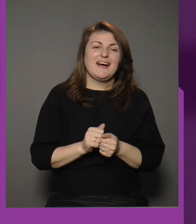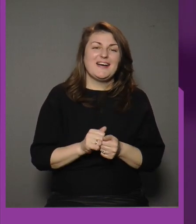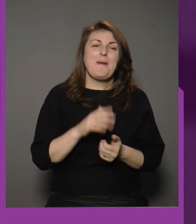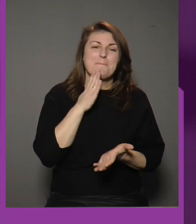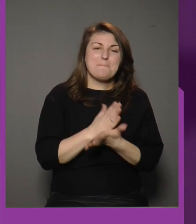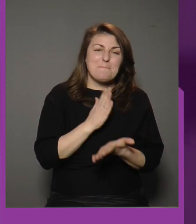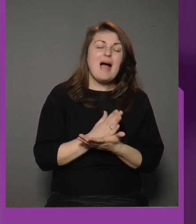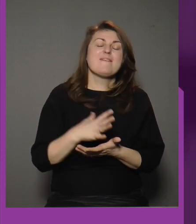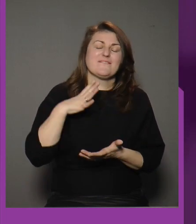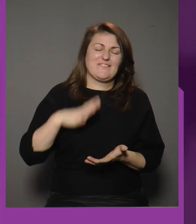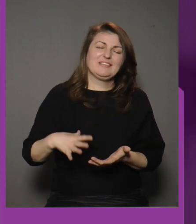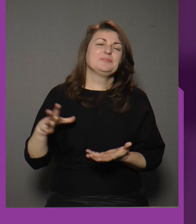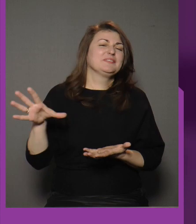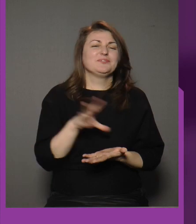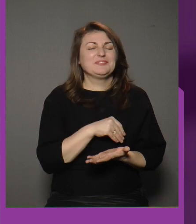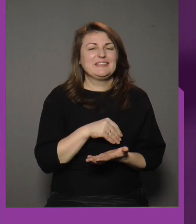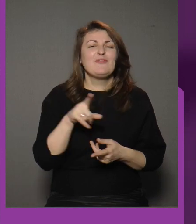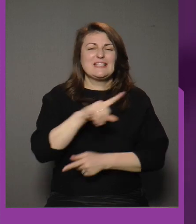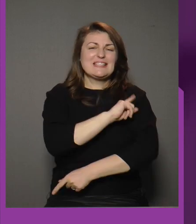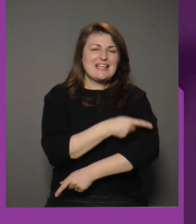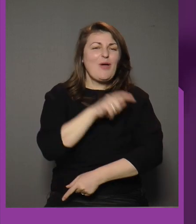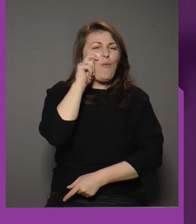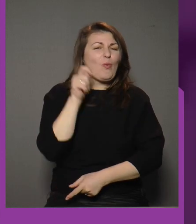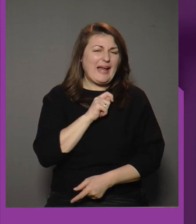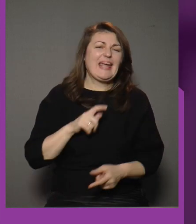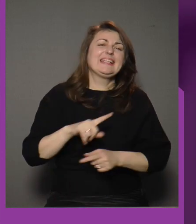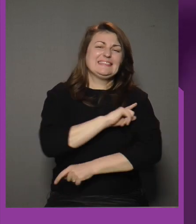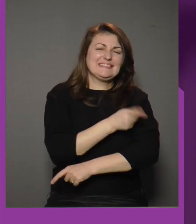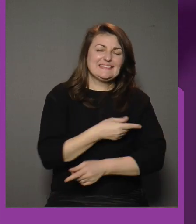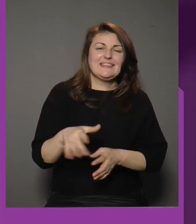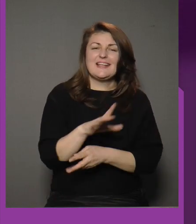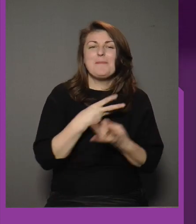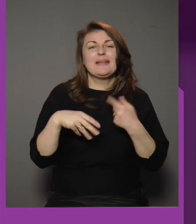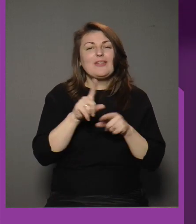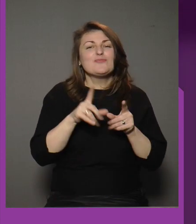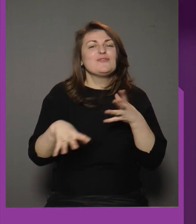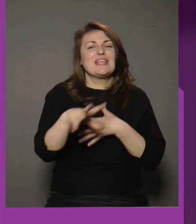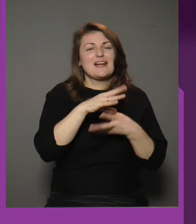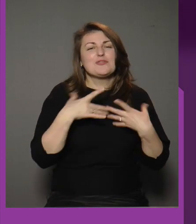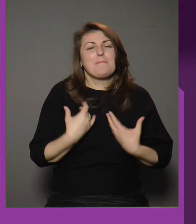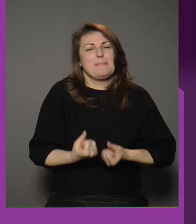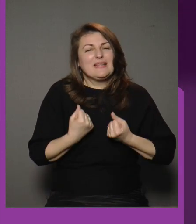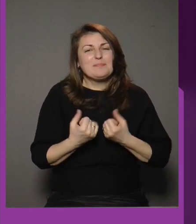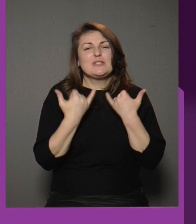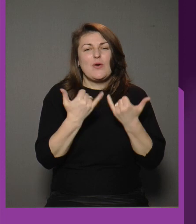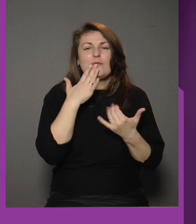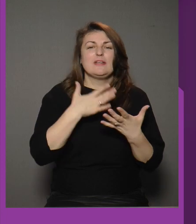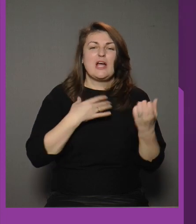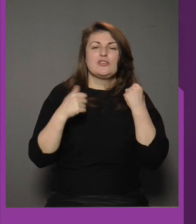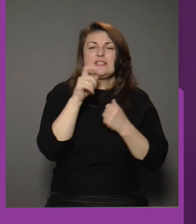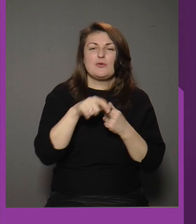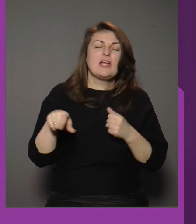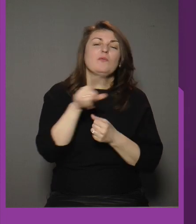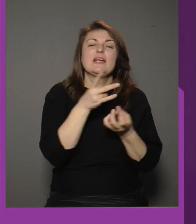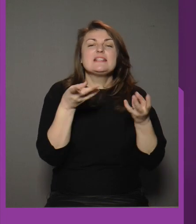Мають витримати все, ми сильні, Україна сильна. Ми для того, щоб всі разом ми підтримали сьогодні наших спортсменів, в них